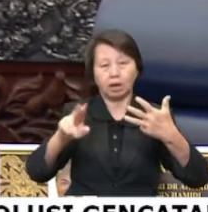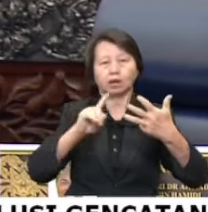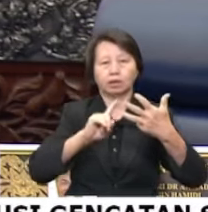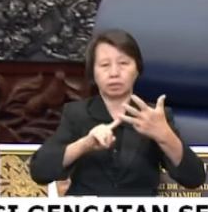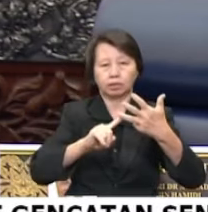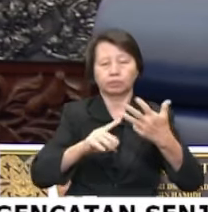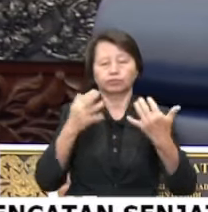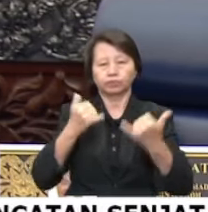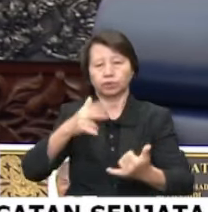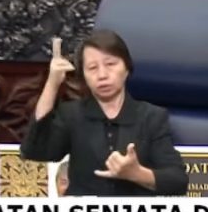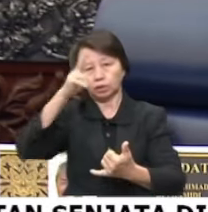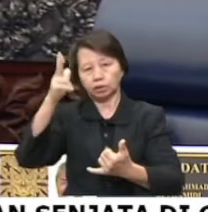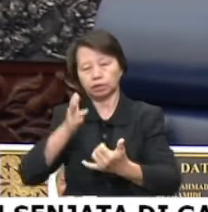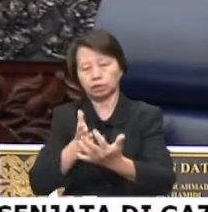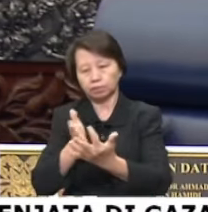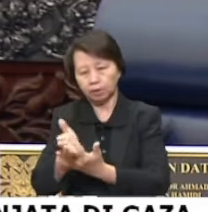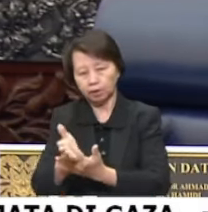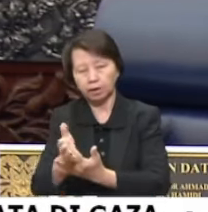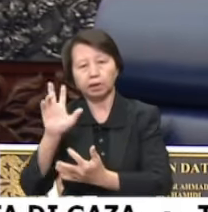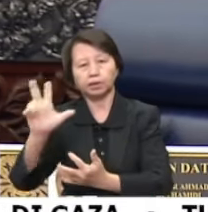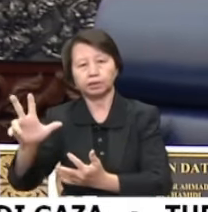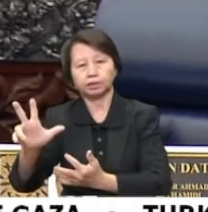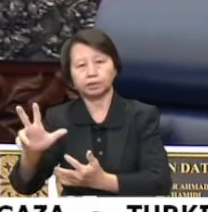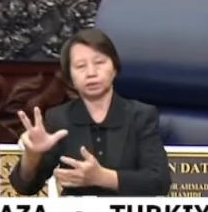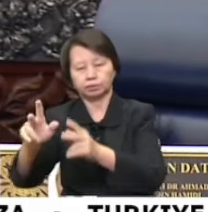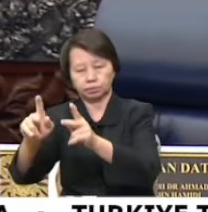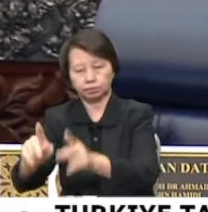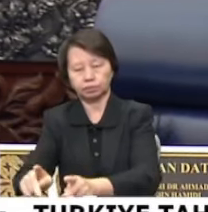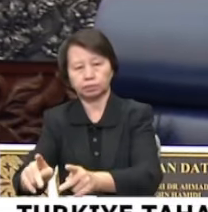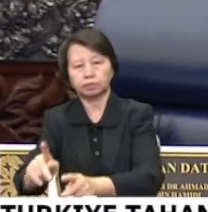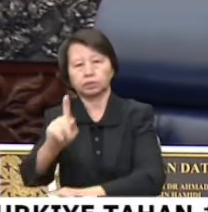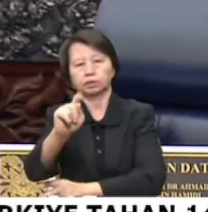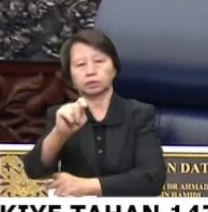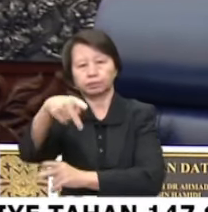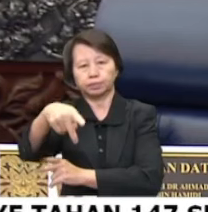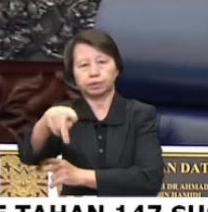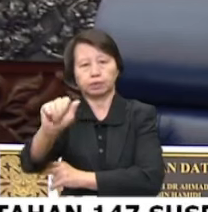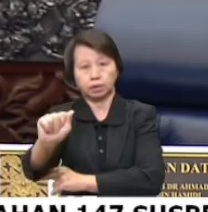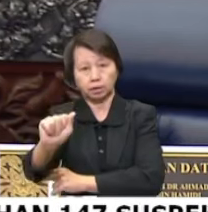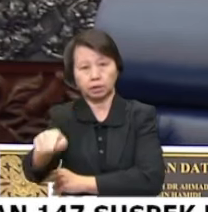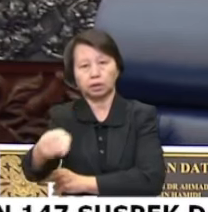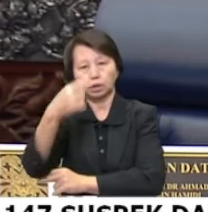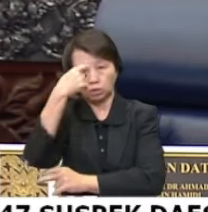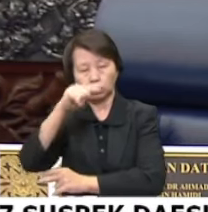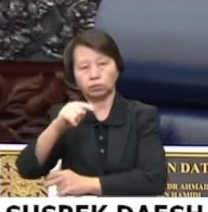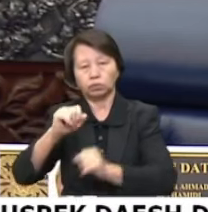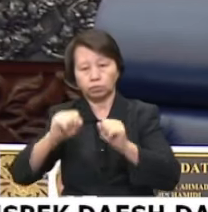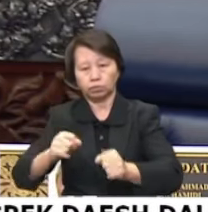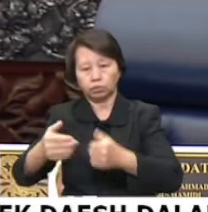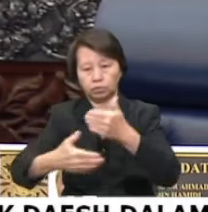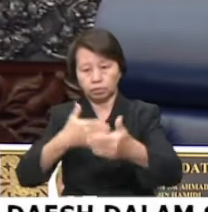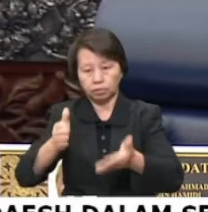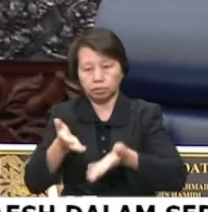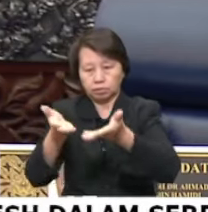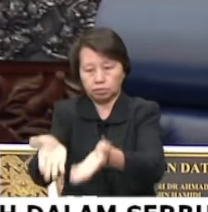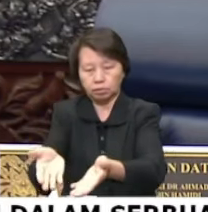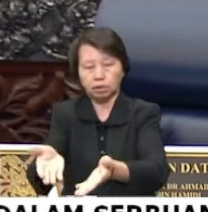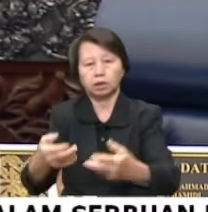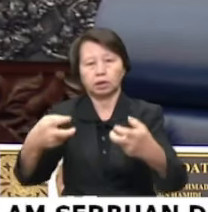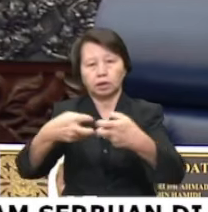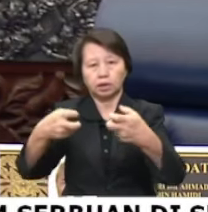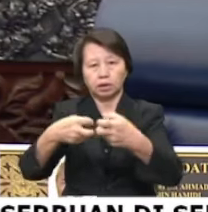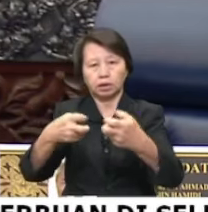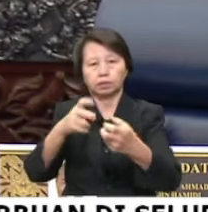pelaksanaan akses pihak ketiga atau third party access, singkatannya TPA, bagi membolehkan pemaju membekalkan tenaga elektrik